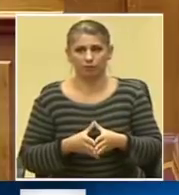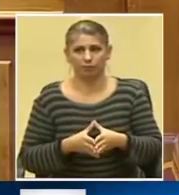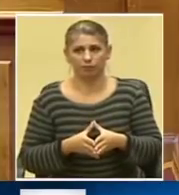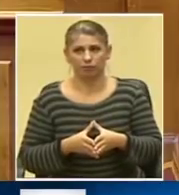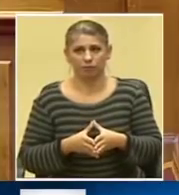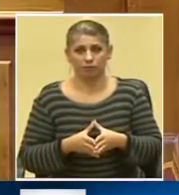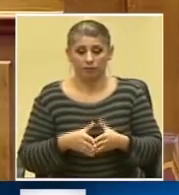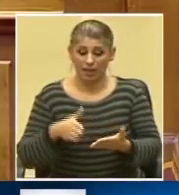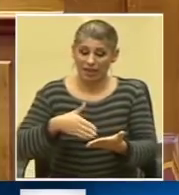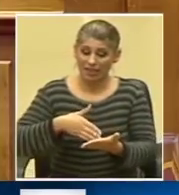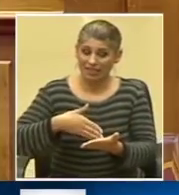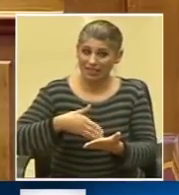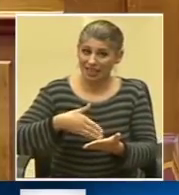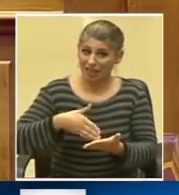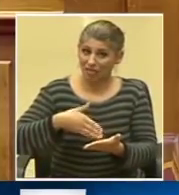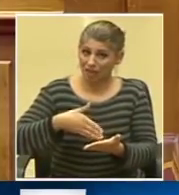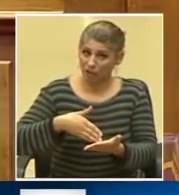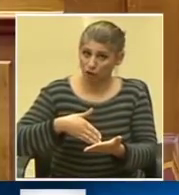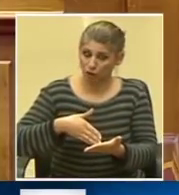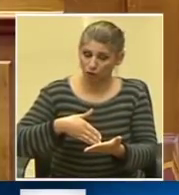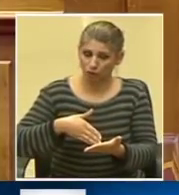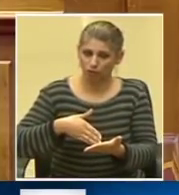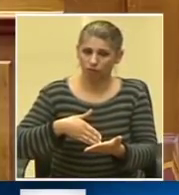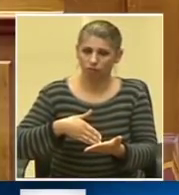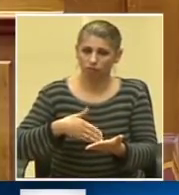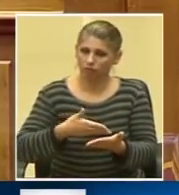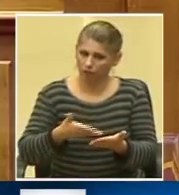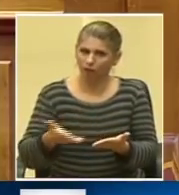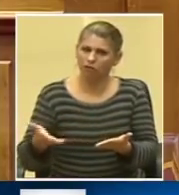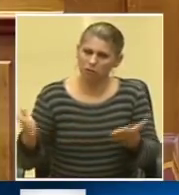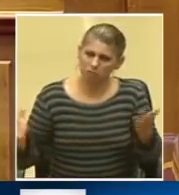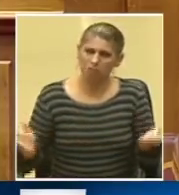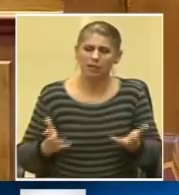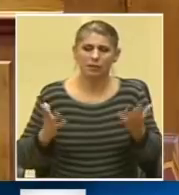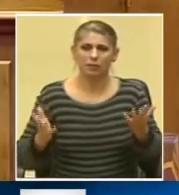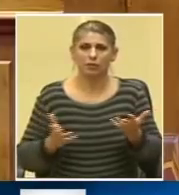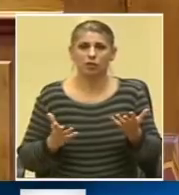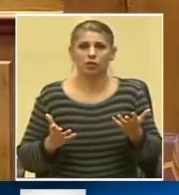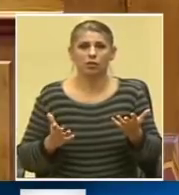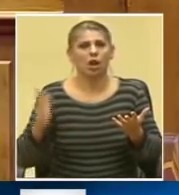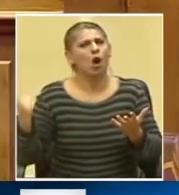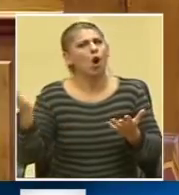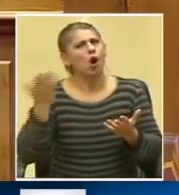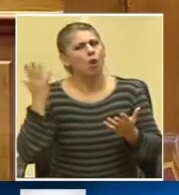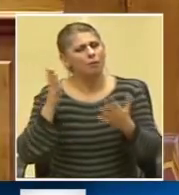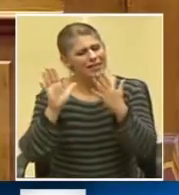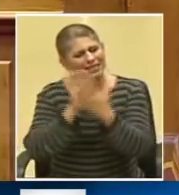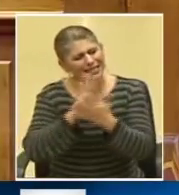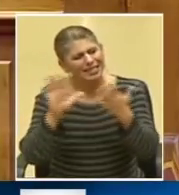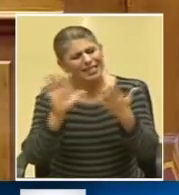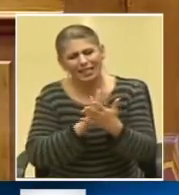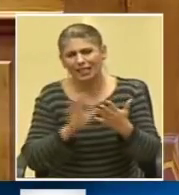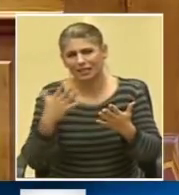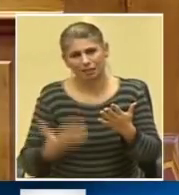στο να ξεκαθαριστούν αυτές, εν πάση περιπτώσει, οι όποιες συγχύσεις